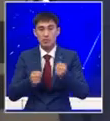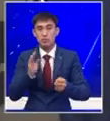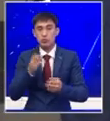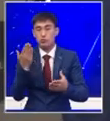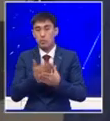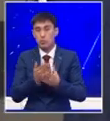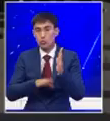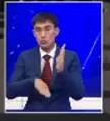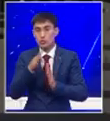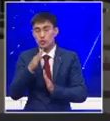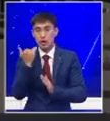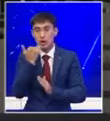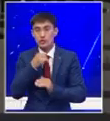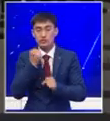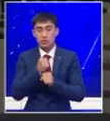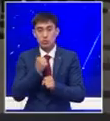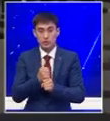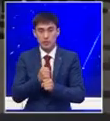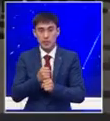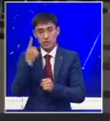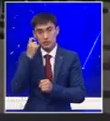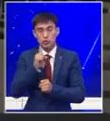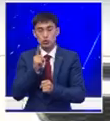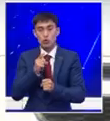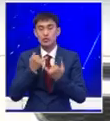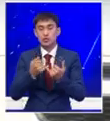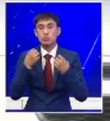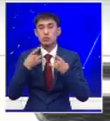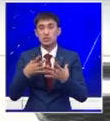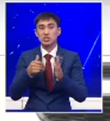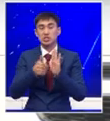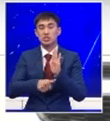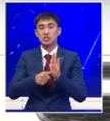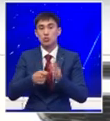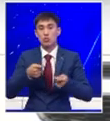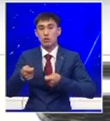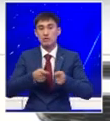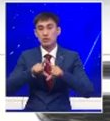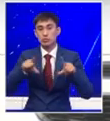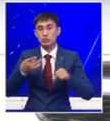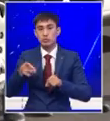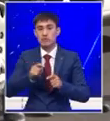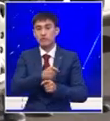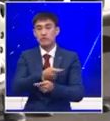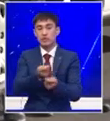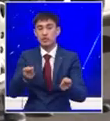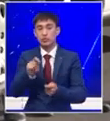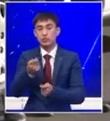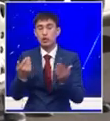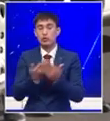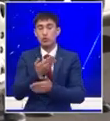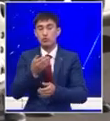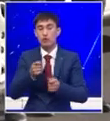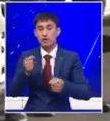способствовать улучшению качества работы стало Известно что в честь праздника 6 управлениям Республики выдали ключи от Нового